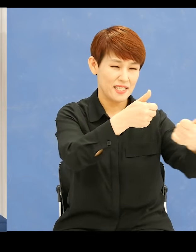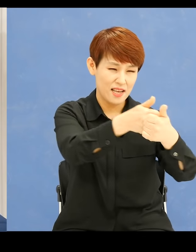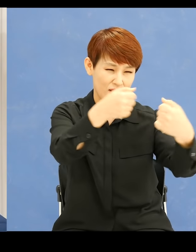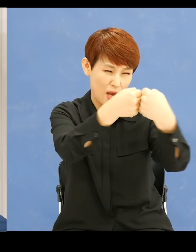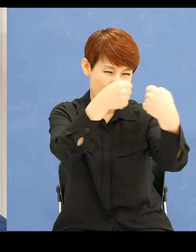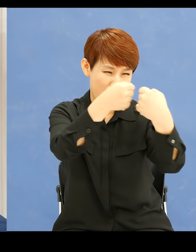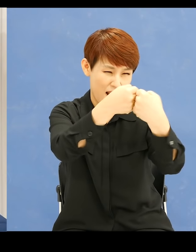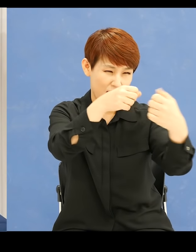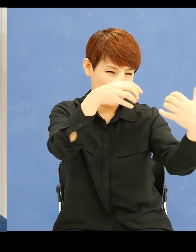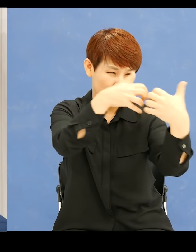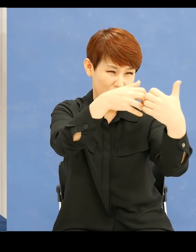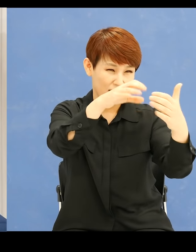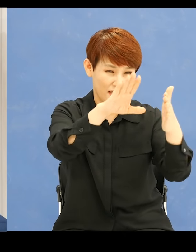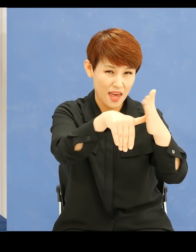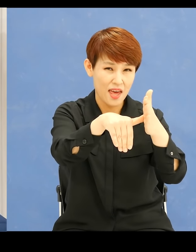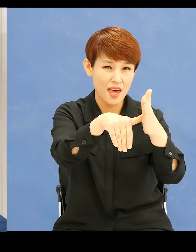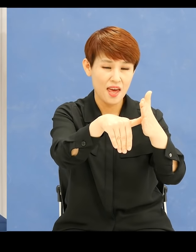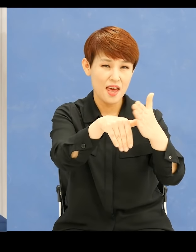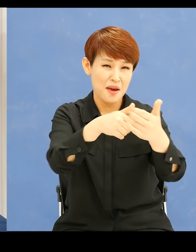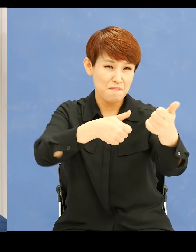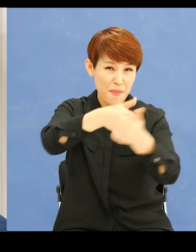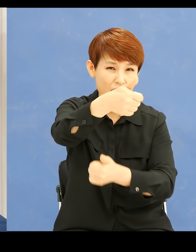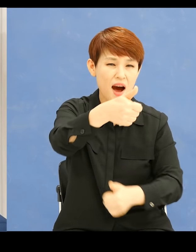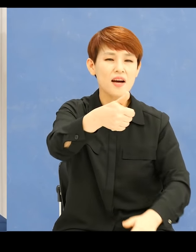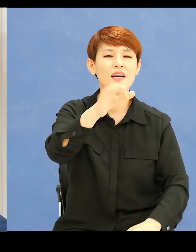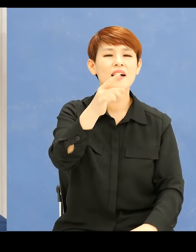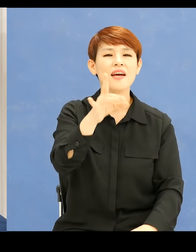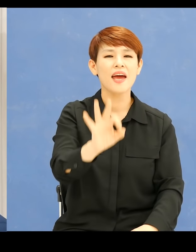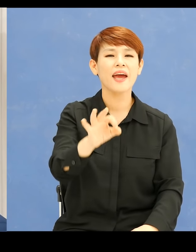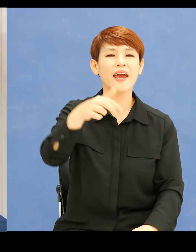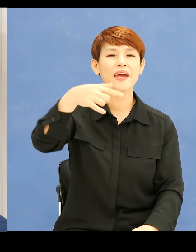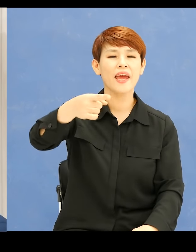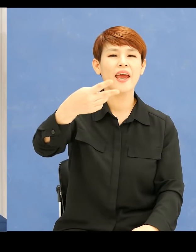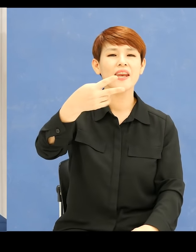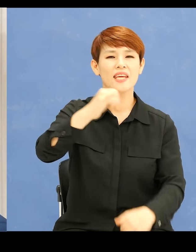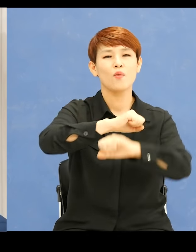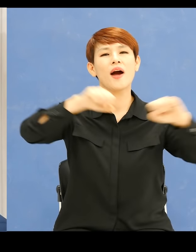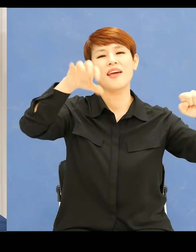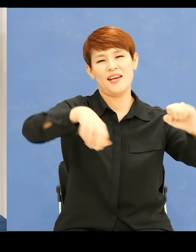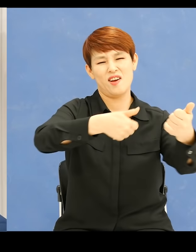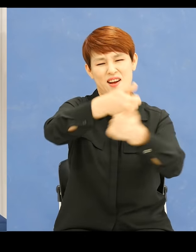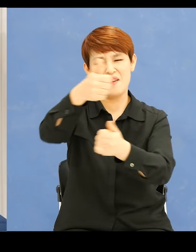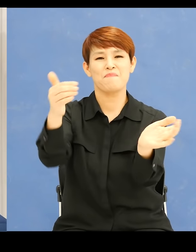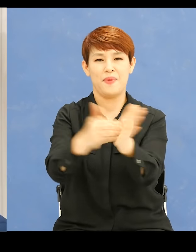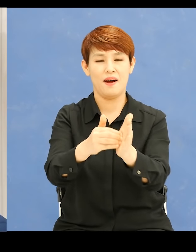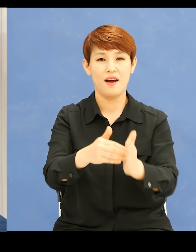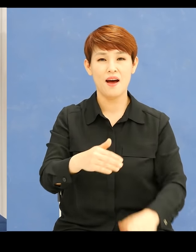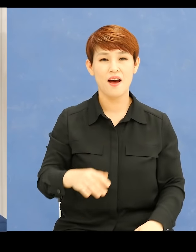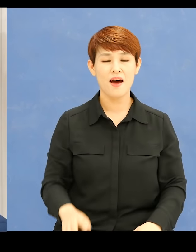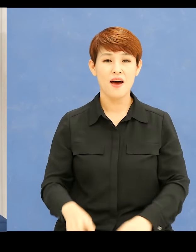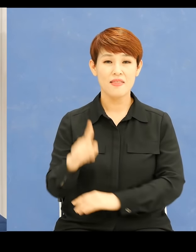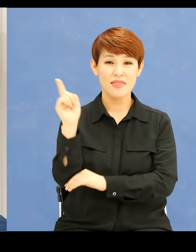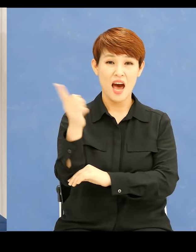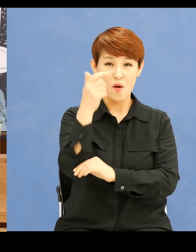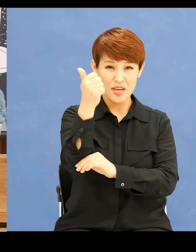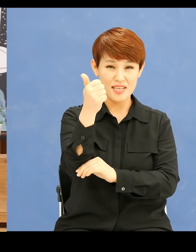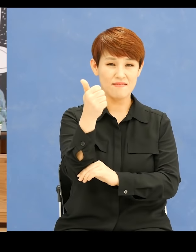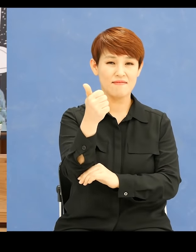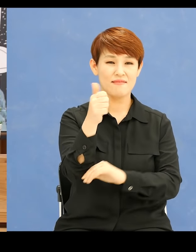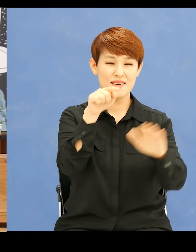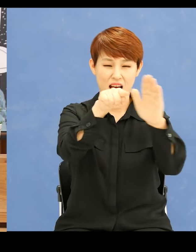전쟁의 100%다 엔게디 광야에서 이루어지거든요. 예. 그때의 성경이 다윗이 가는 곳마다 주께서 이기게